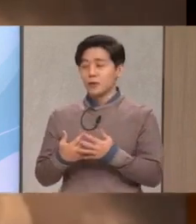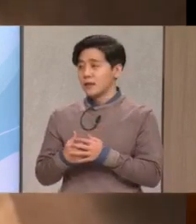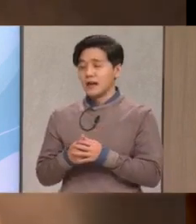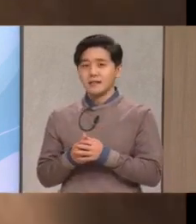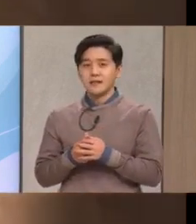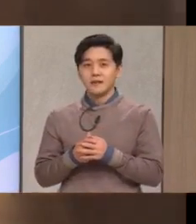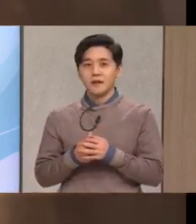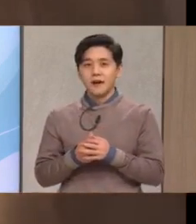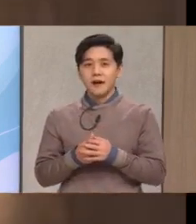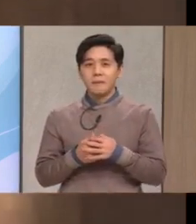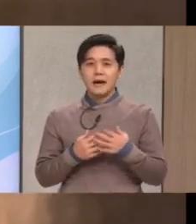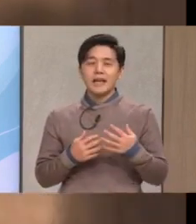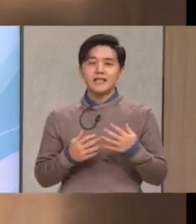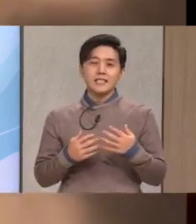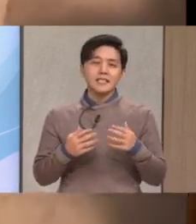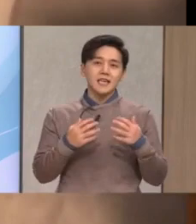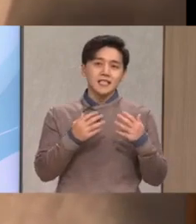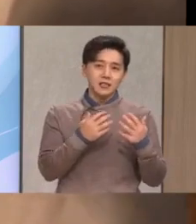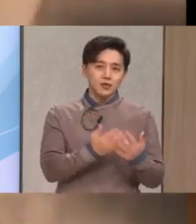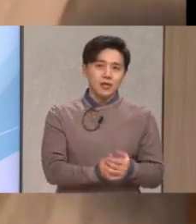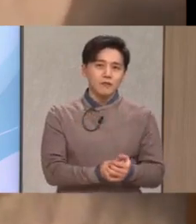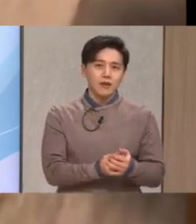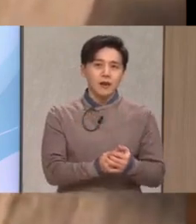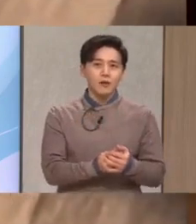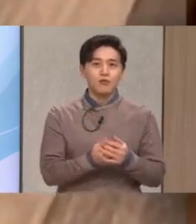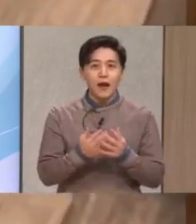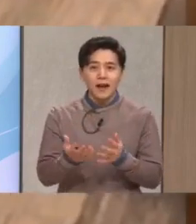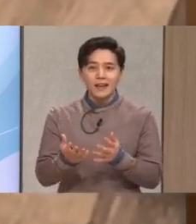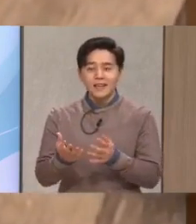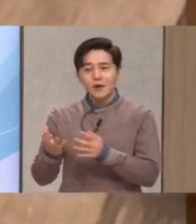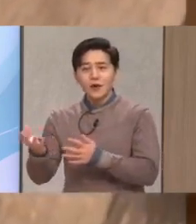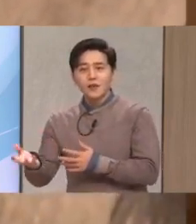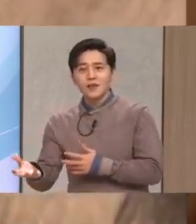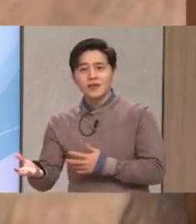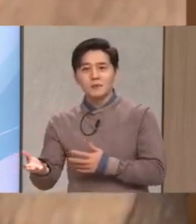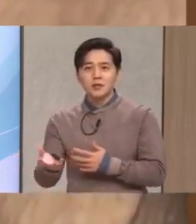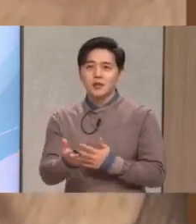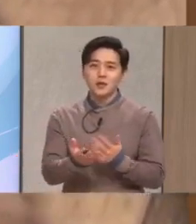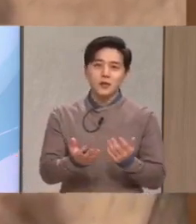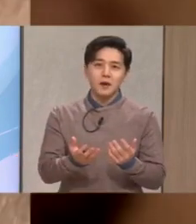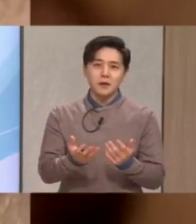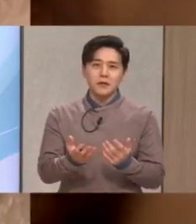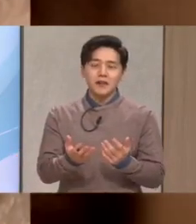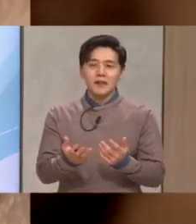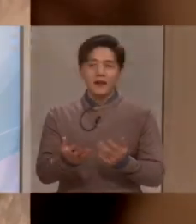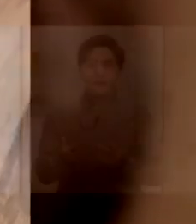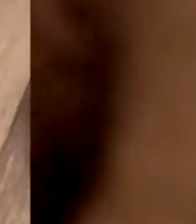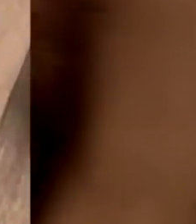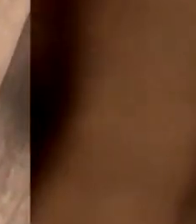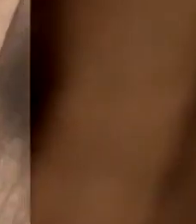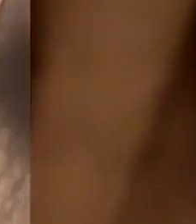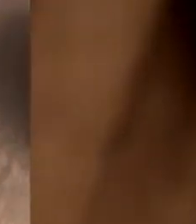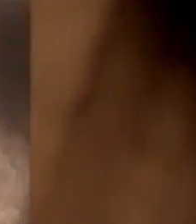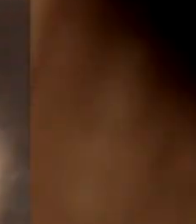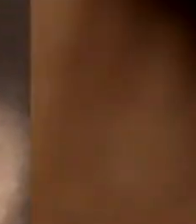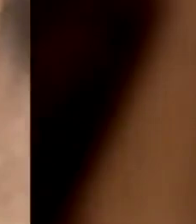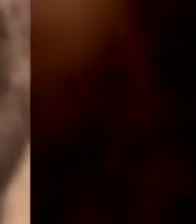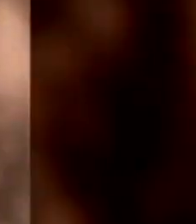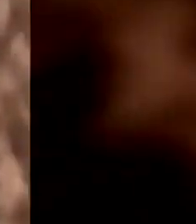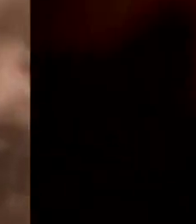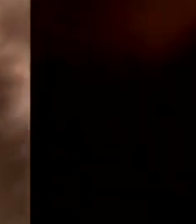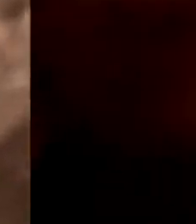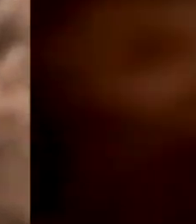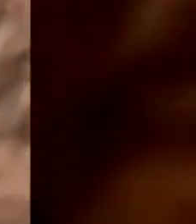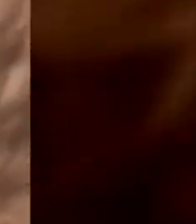불안감에서 비롯된다라는데요. 아, 만약 진짜 질투 때문에 우액 이 열연을 펼쳤던 거라면 야, 이 고양이가